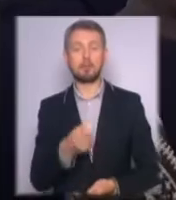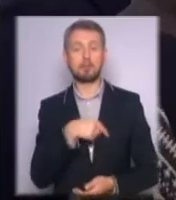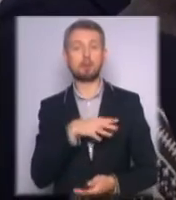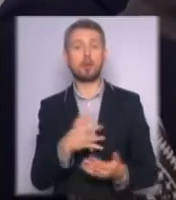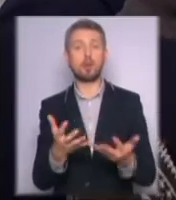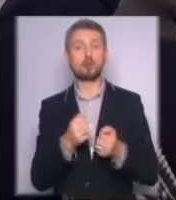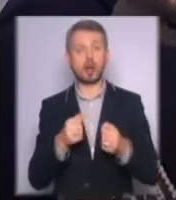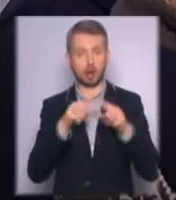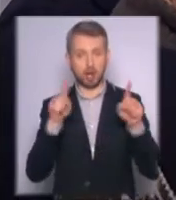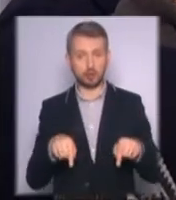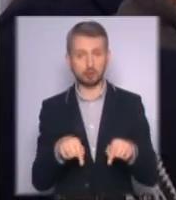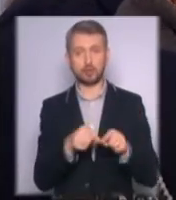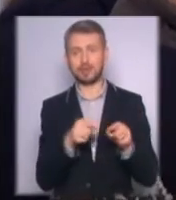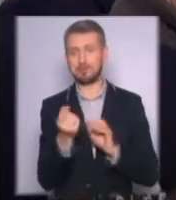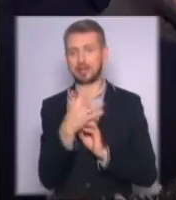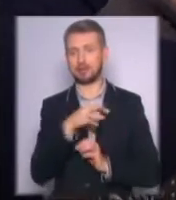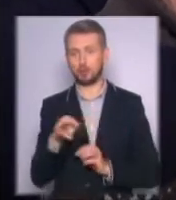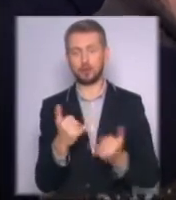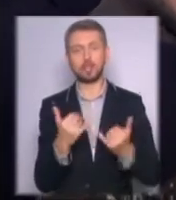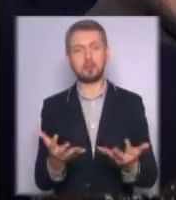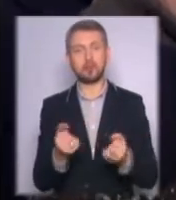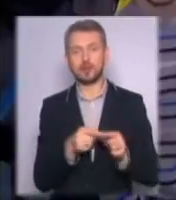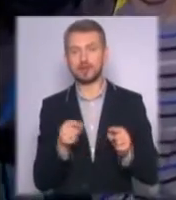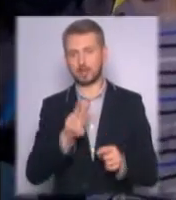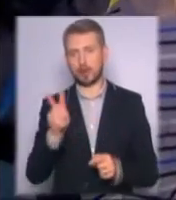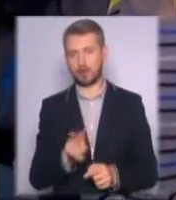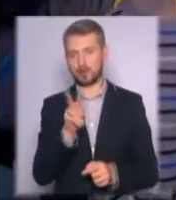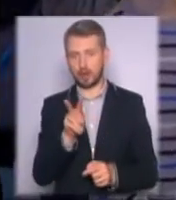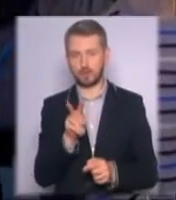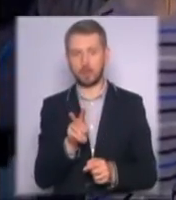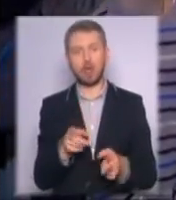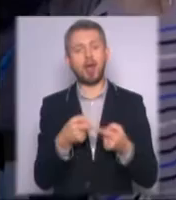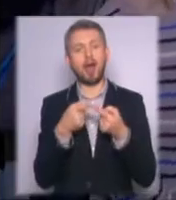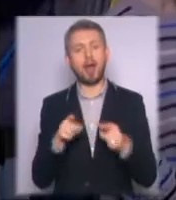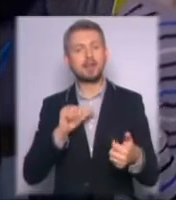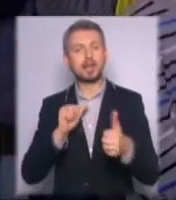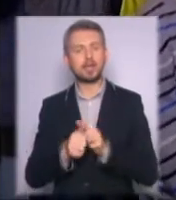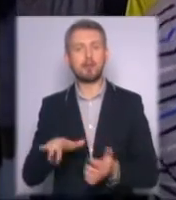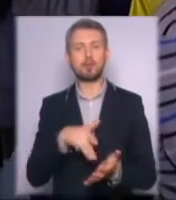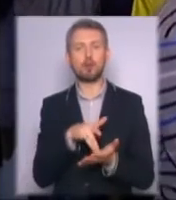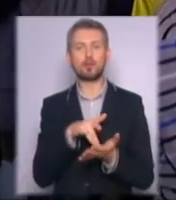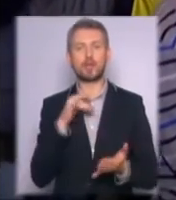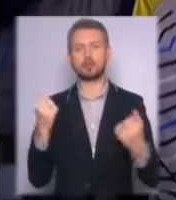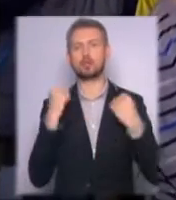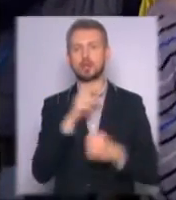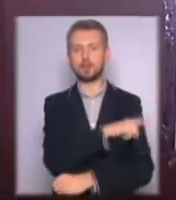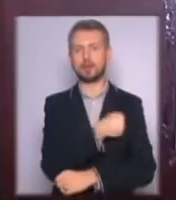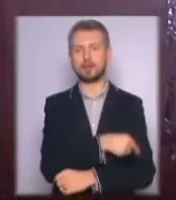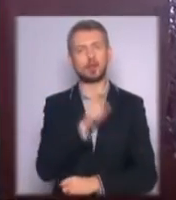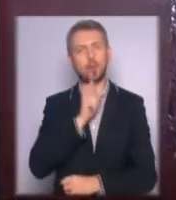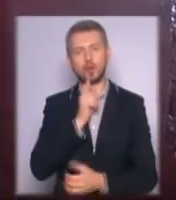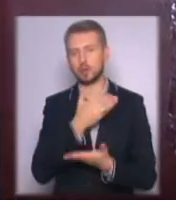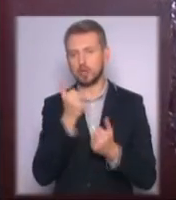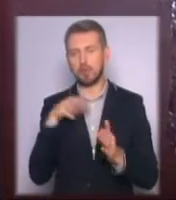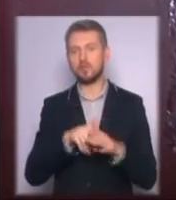карточку за 15 минут. Сейчас мы получили ее за 2 часа. Альтернативи ж міському центру спортивної медицини поки що немає. В закладі